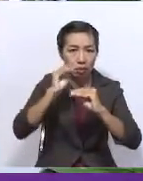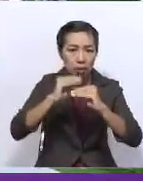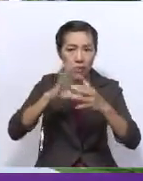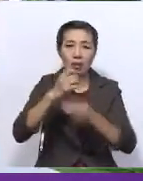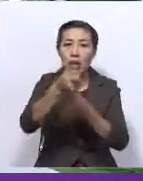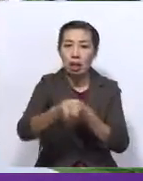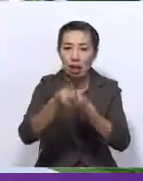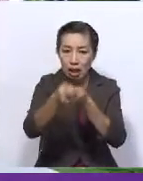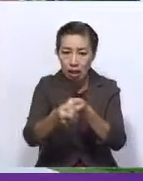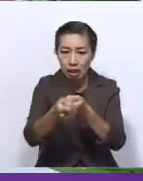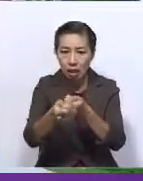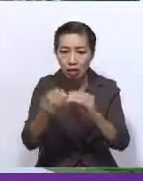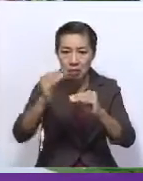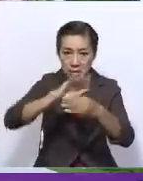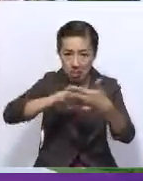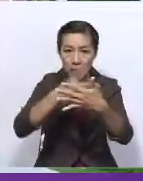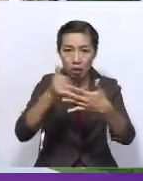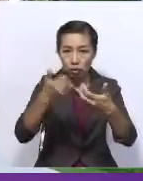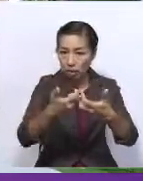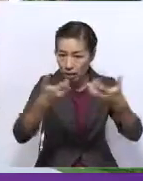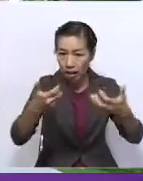เกษตรเพิ่มเป็นอีกหนึ่งยุทธศาสตร์ชาติค่ะ